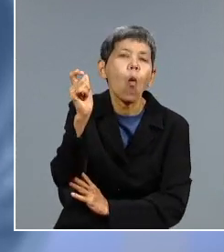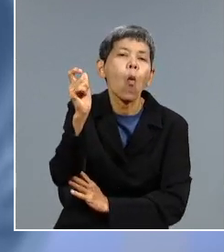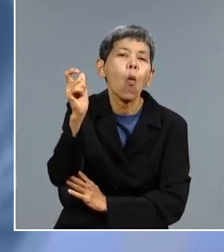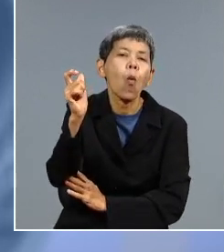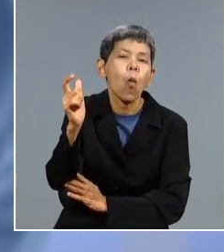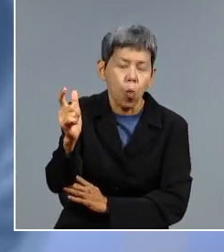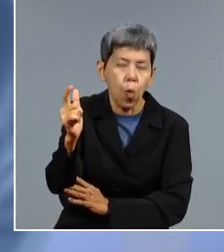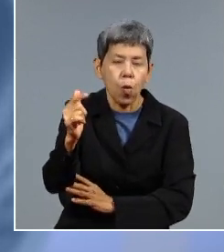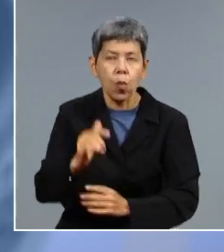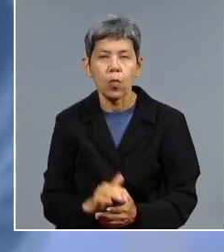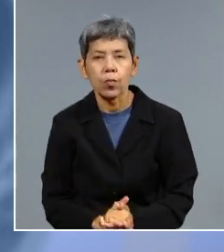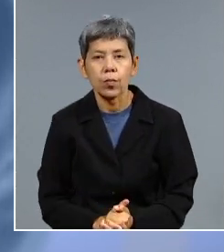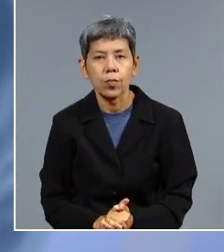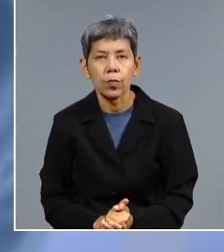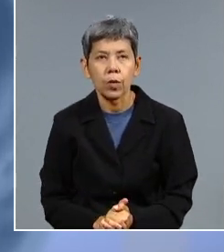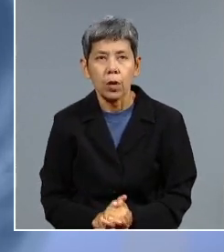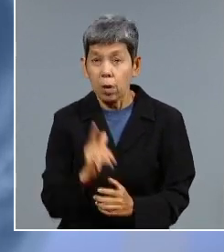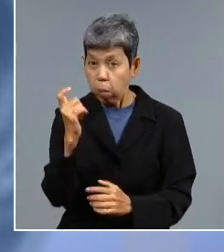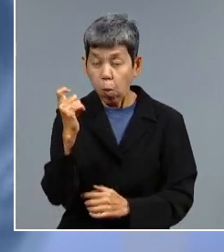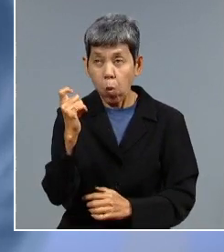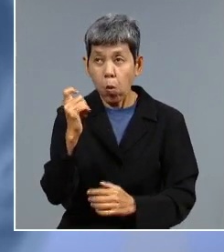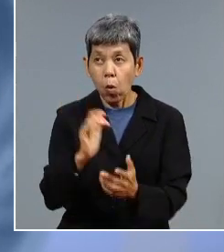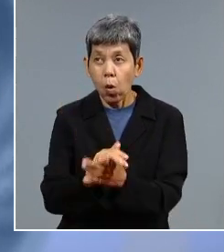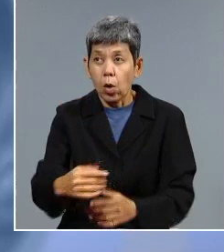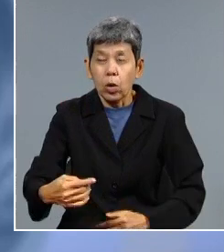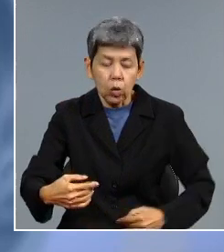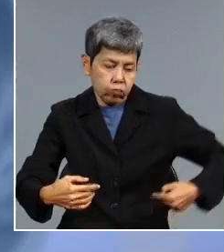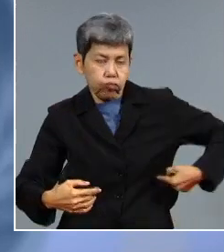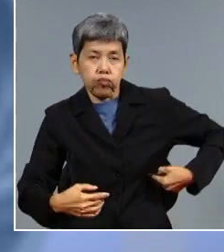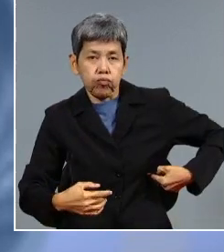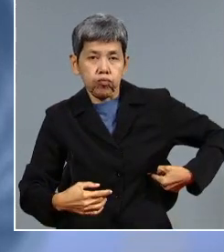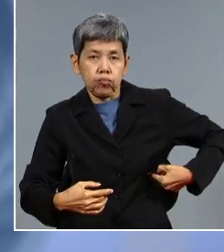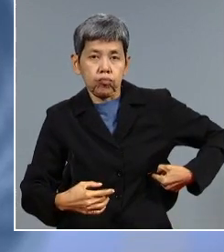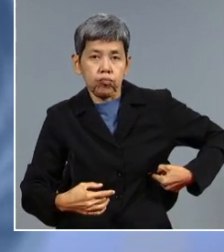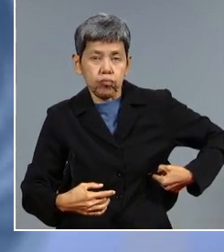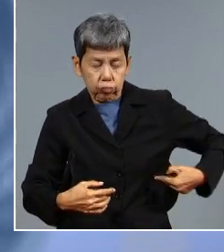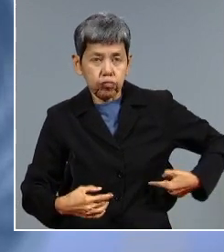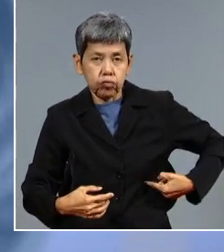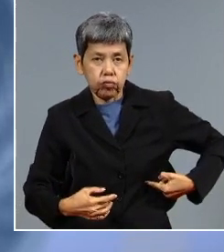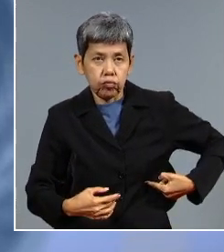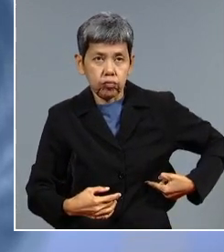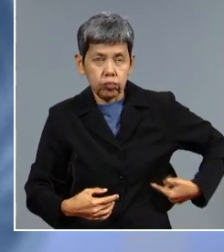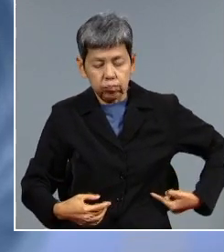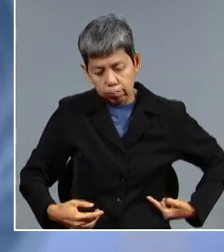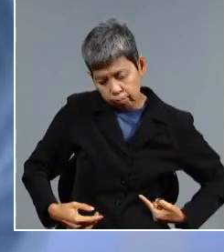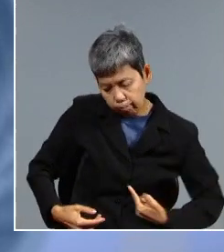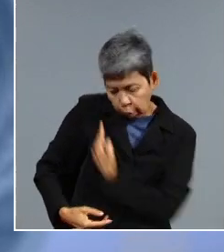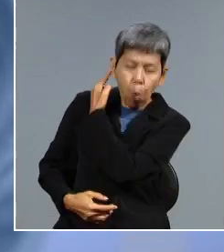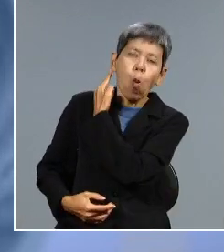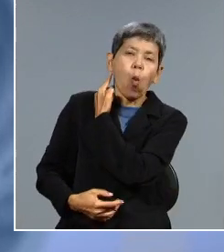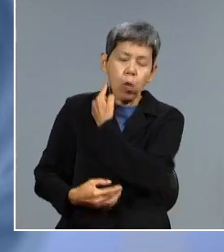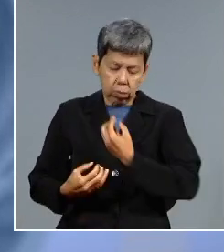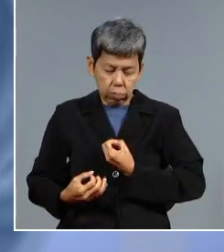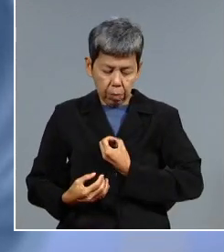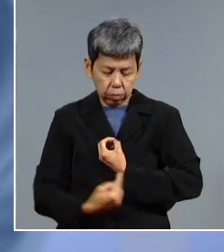ครับเอากระสุนนัดนึงเนี่ยไปเข้าด้านซ้ายทรงชัยคงนี้แล้วฉันและขึ้นตัดขั้วหัวใจ